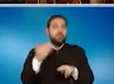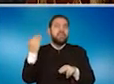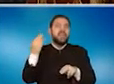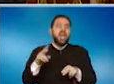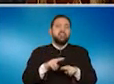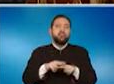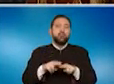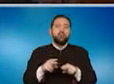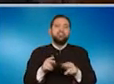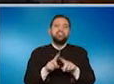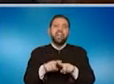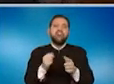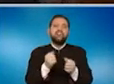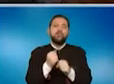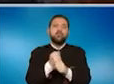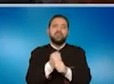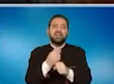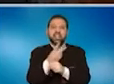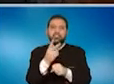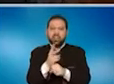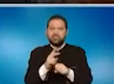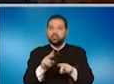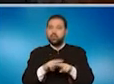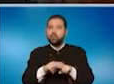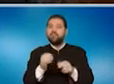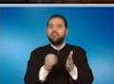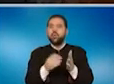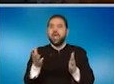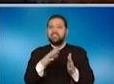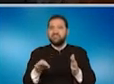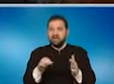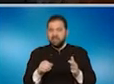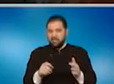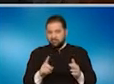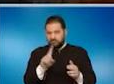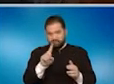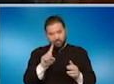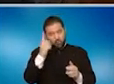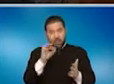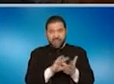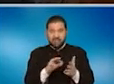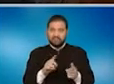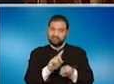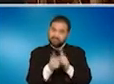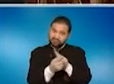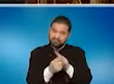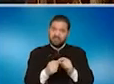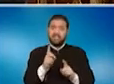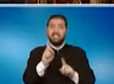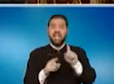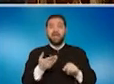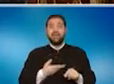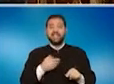ajuns și ce ar fi trebuit să fie. Deci așa și tânărul acesta. Nu cartea l-a schimbat. Prin intermediul cărții s-a schimbat. Dacă